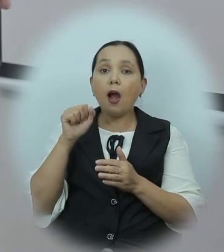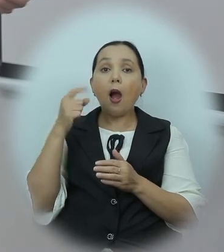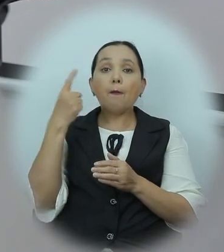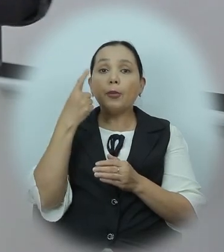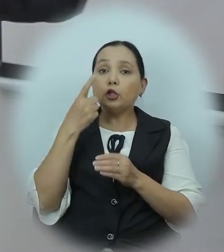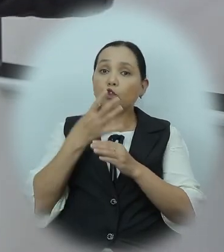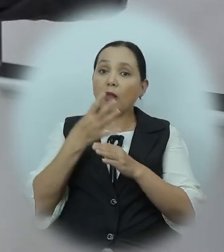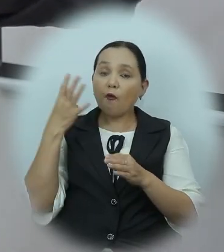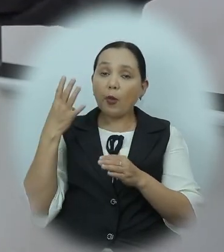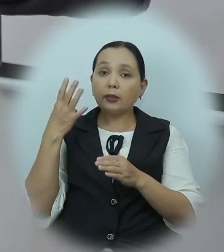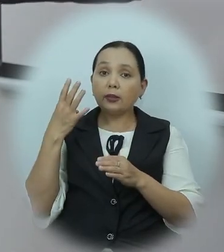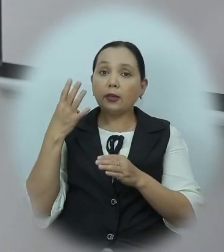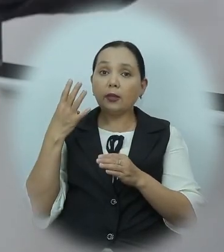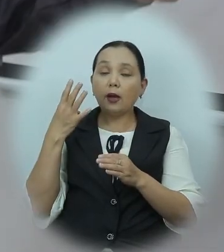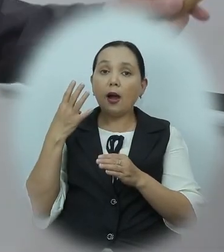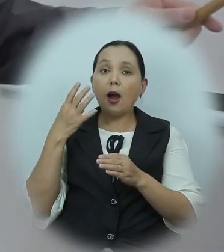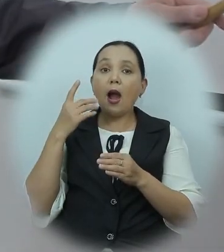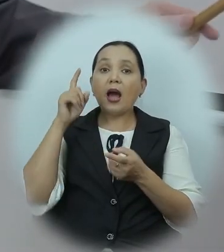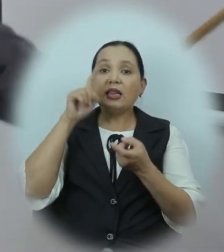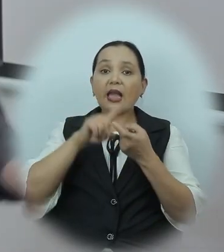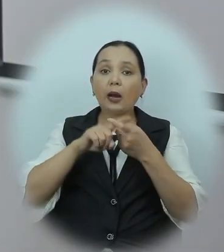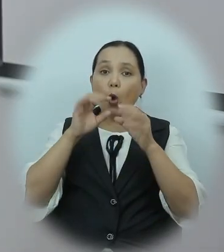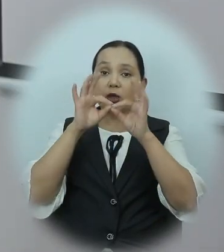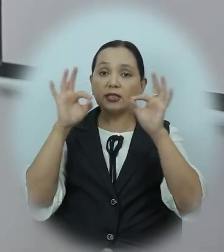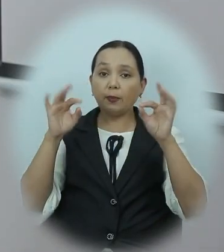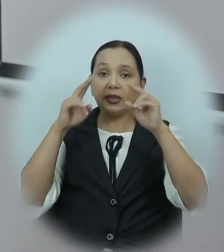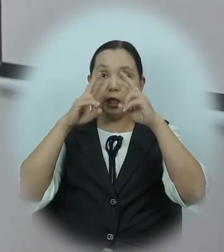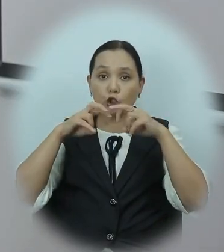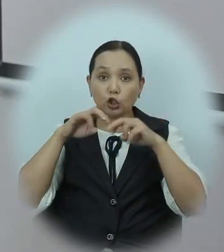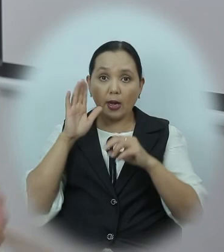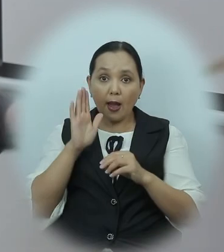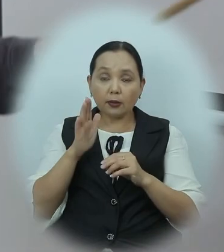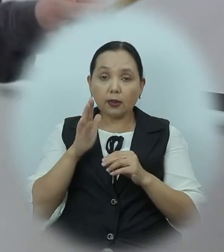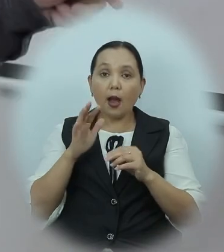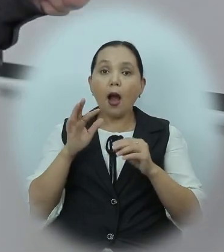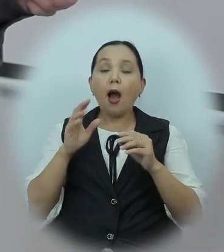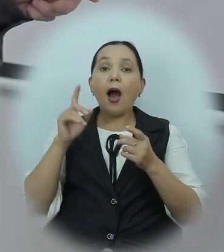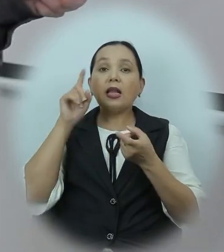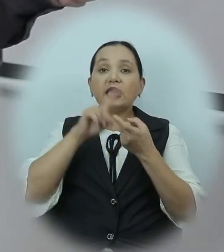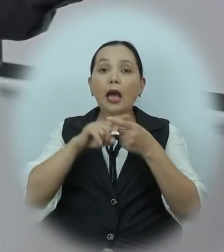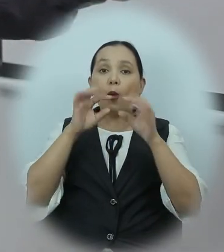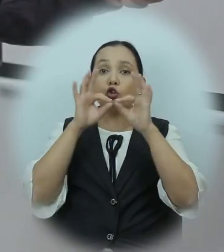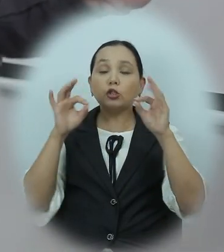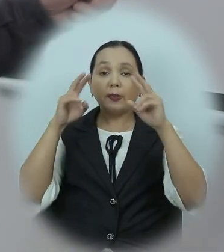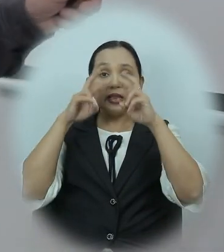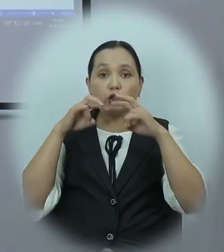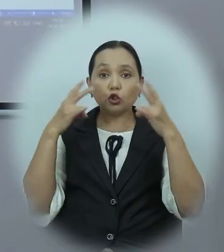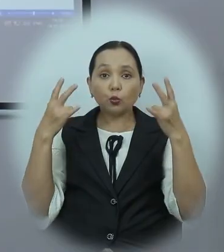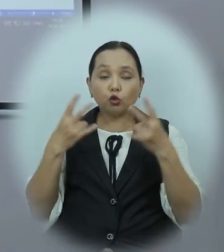birinchi navbatda tarmoq simi tekshiriladi. Tarmoq simini tekshirishimiz